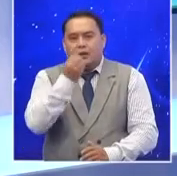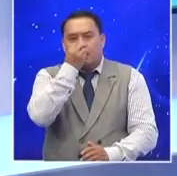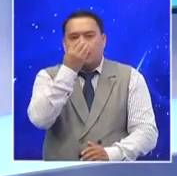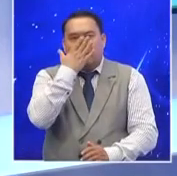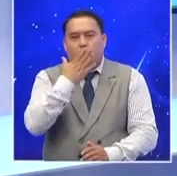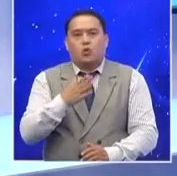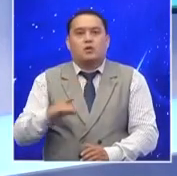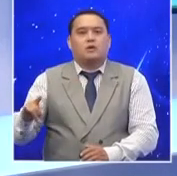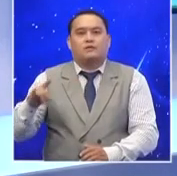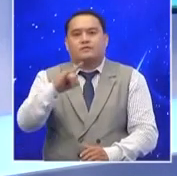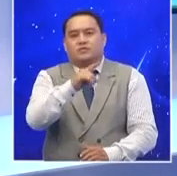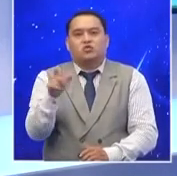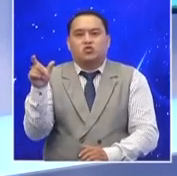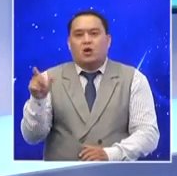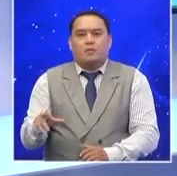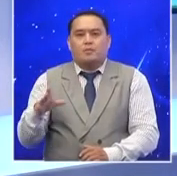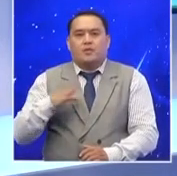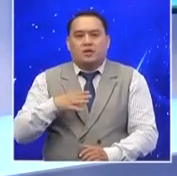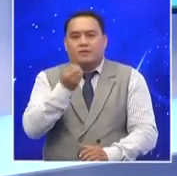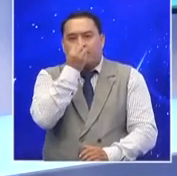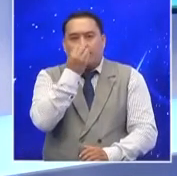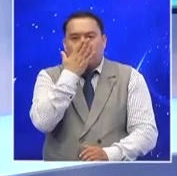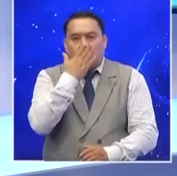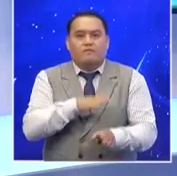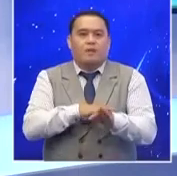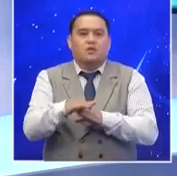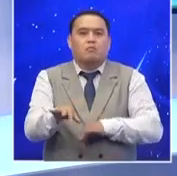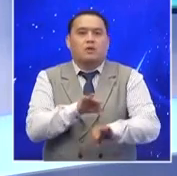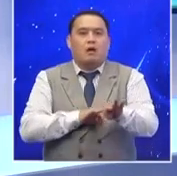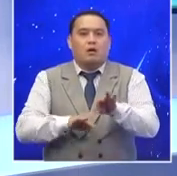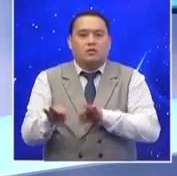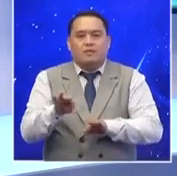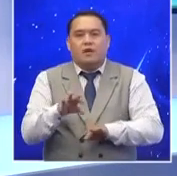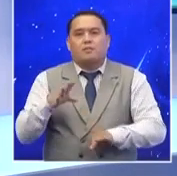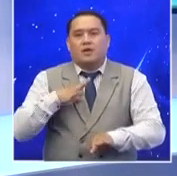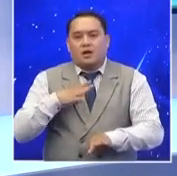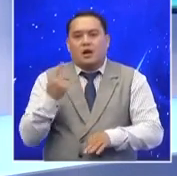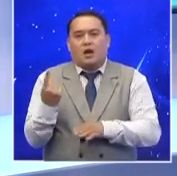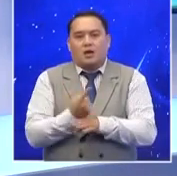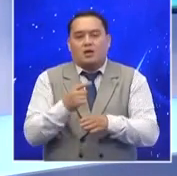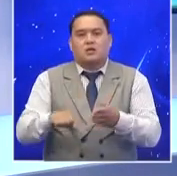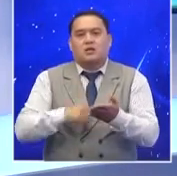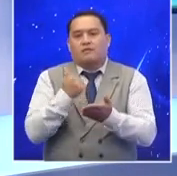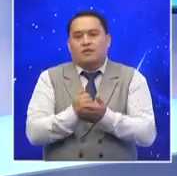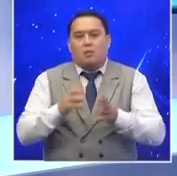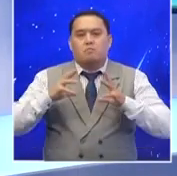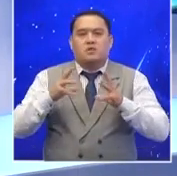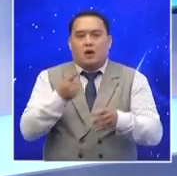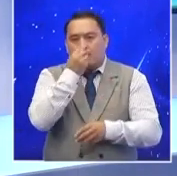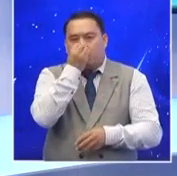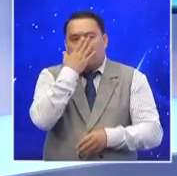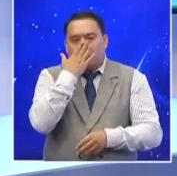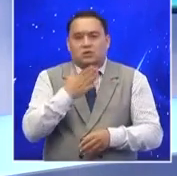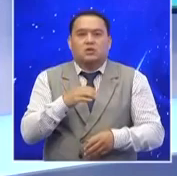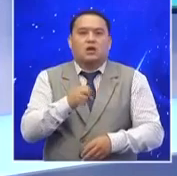Летающий автомобиль с человеком на борту испытали в Японии. Реализация проекта летающих автомобилей является одной из мировых корпораций японская